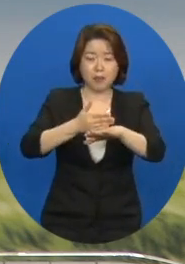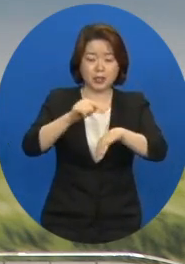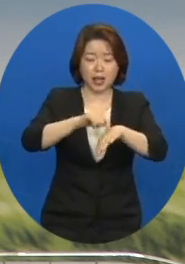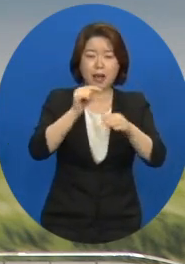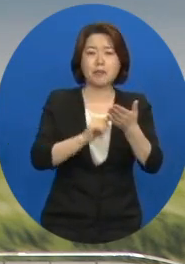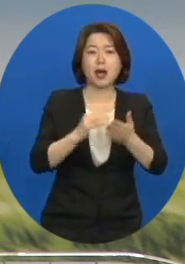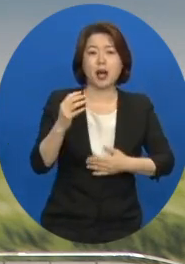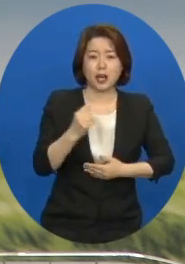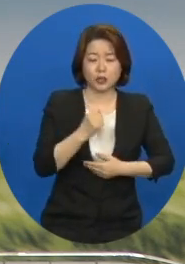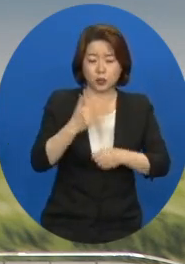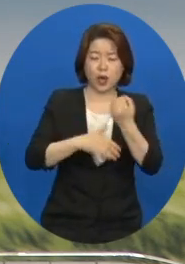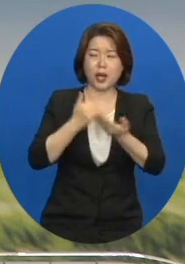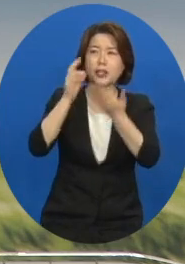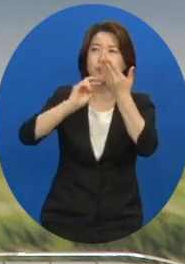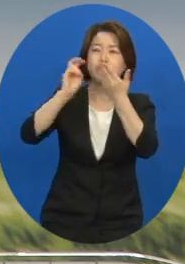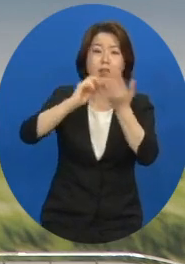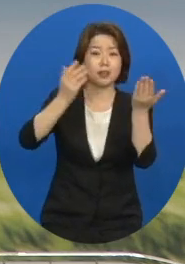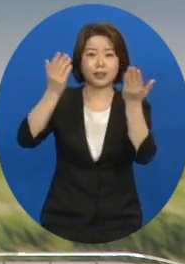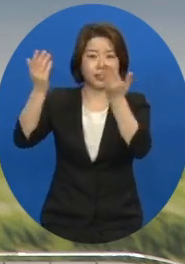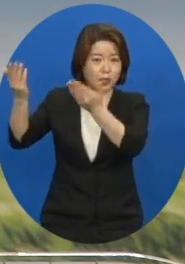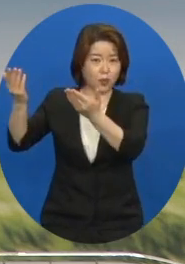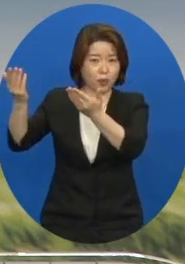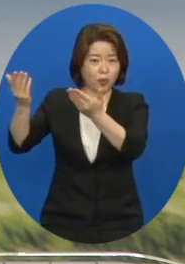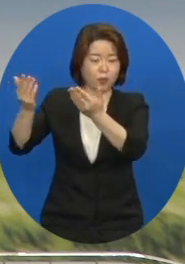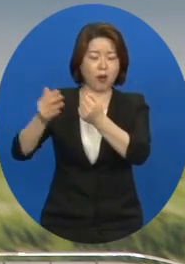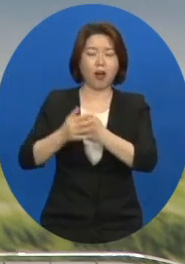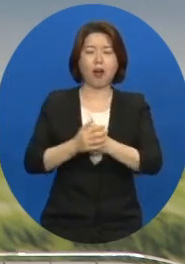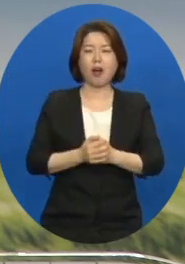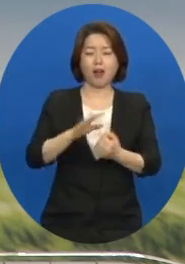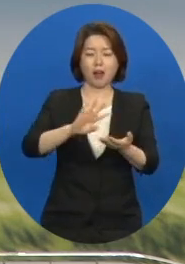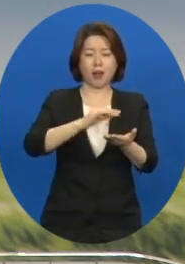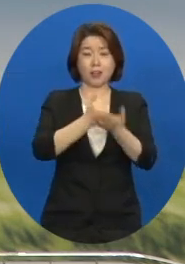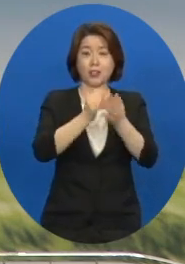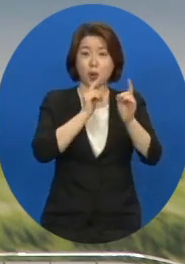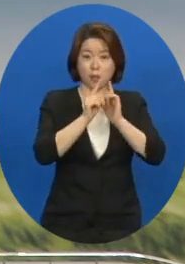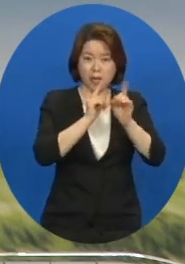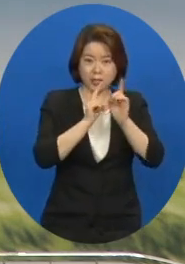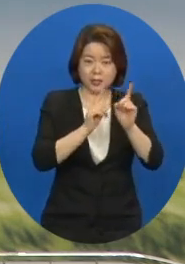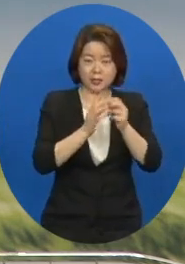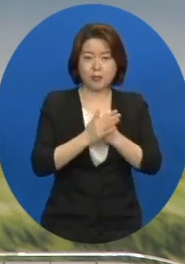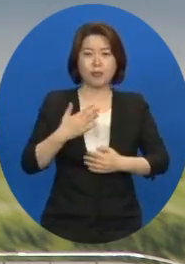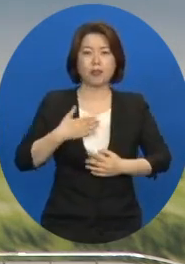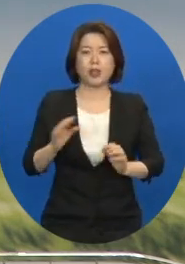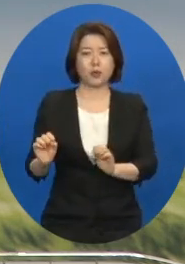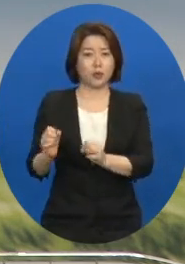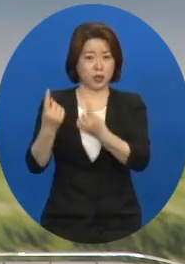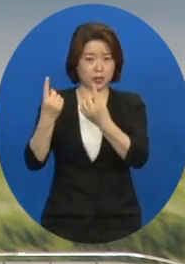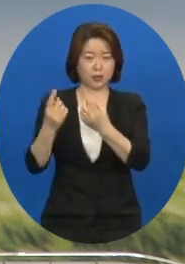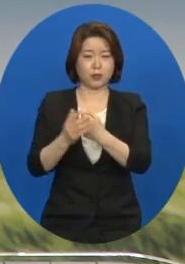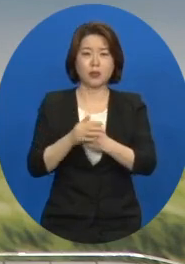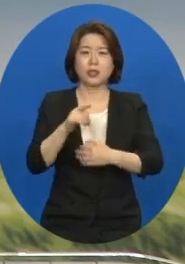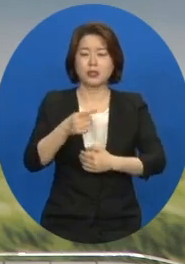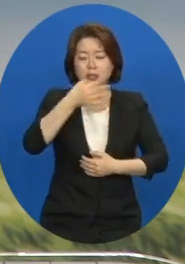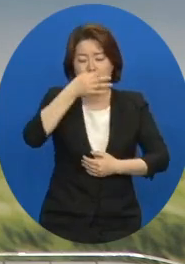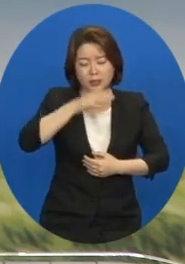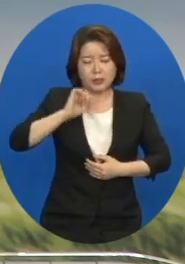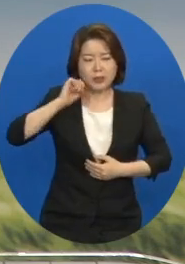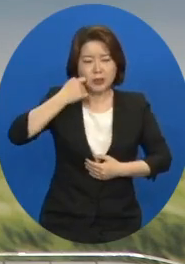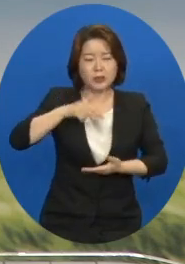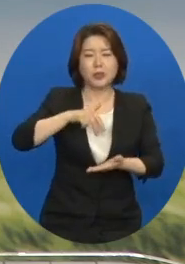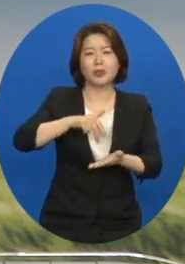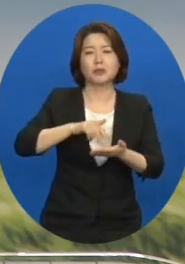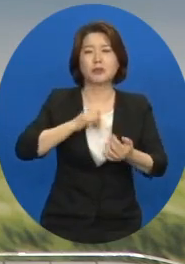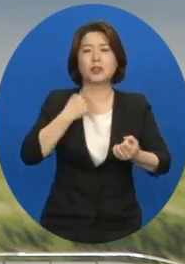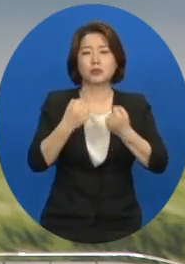마음으로 하나님을 찬양하고, 그리스도의 말씀이 나로 하여금 그 힘들고 어려운